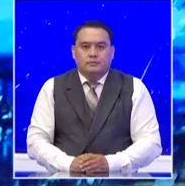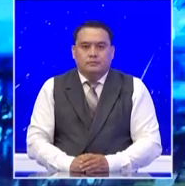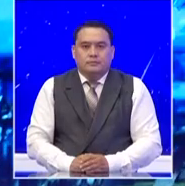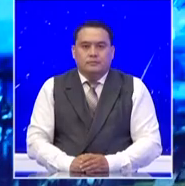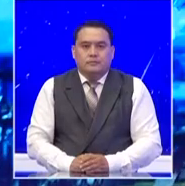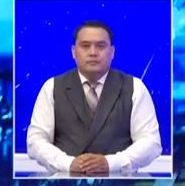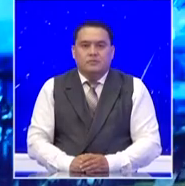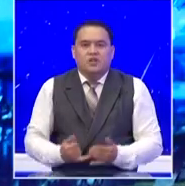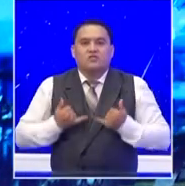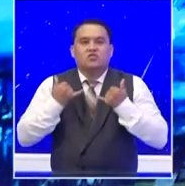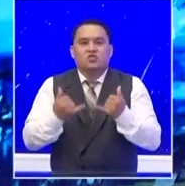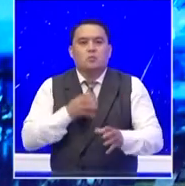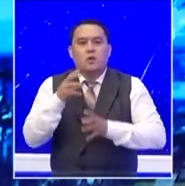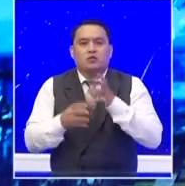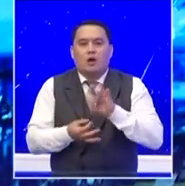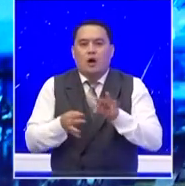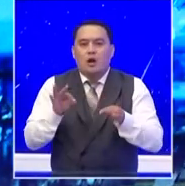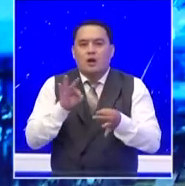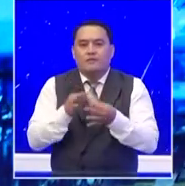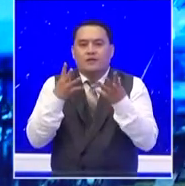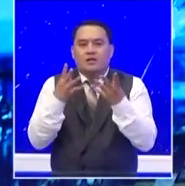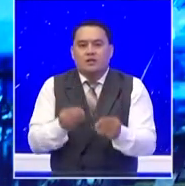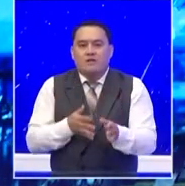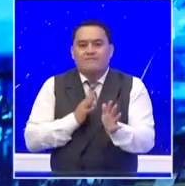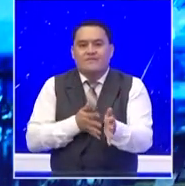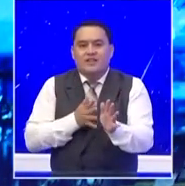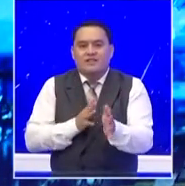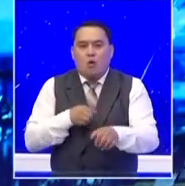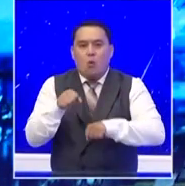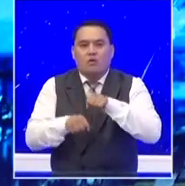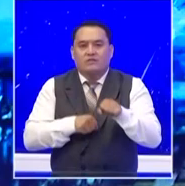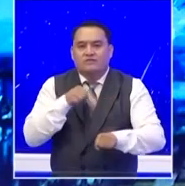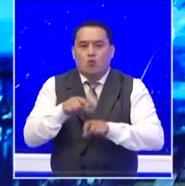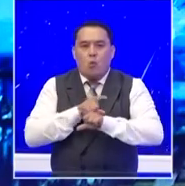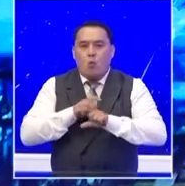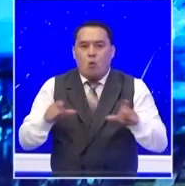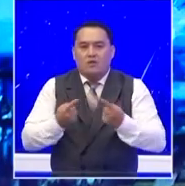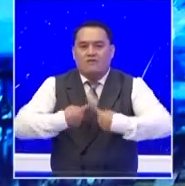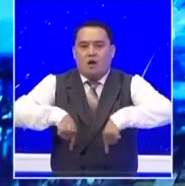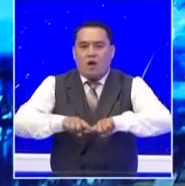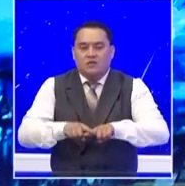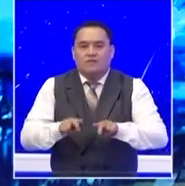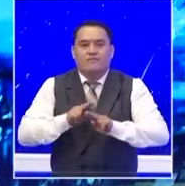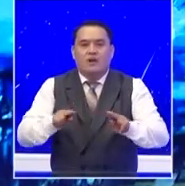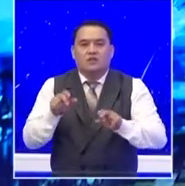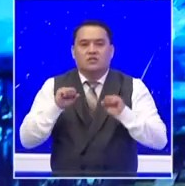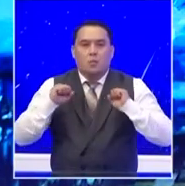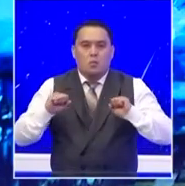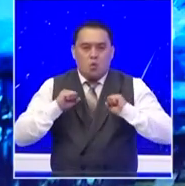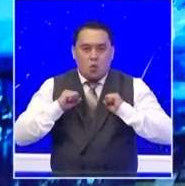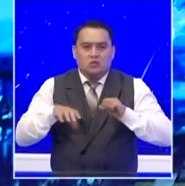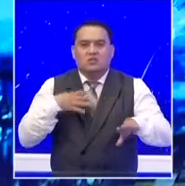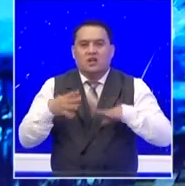Контрольный заезд. В честь Международного олимпийского дня велошкола имени Андрея Кивилева организовала с воспитанниками